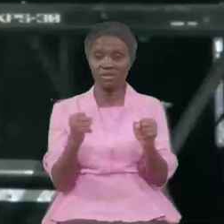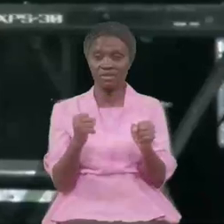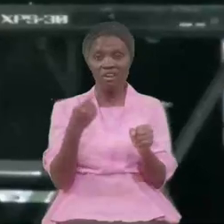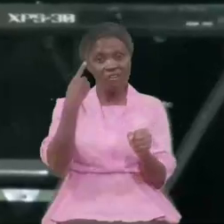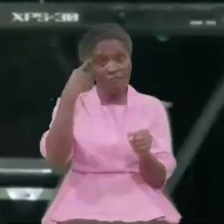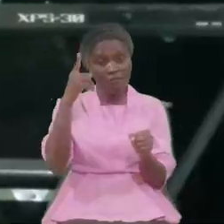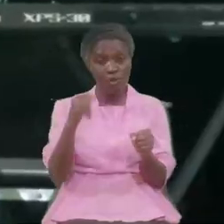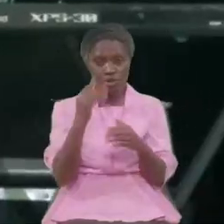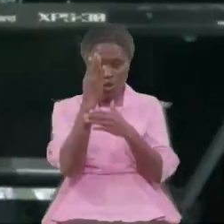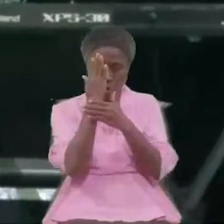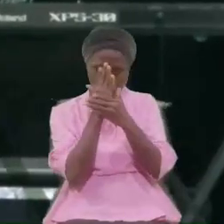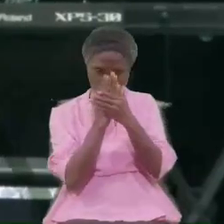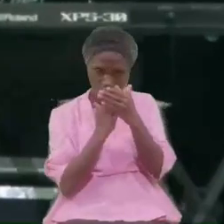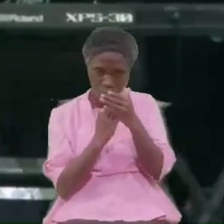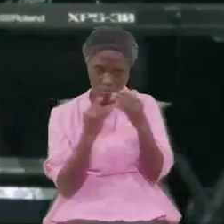pour le pénitent.